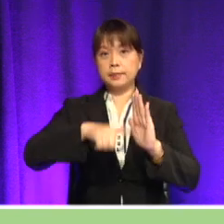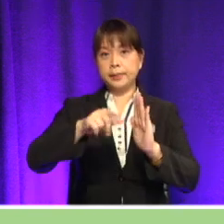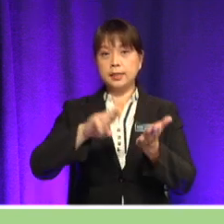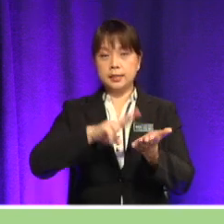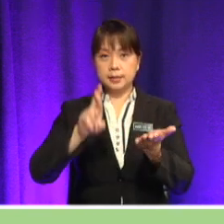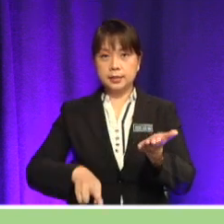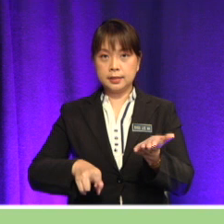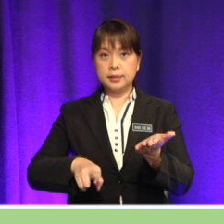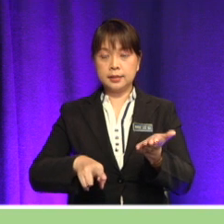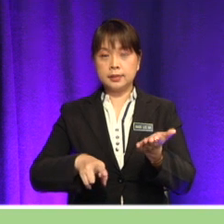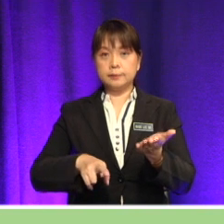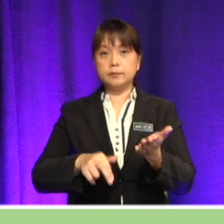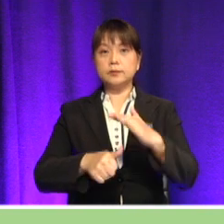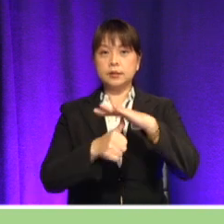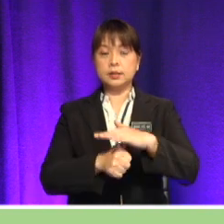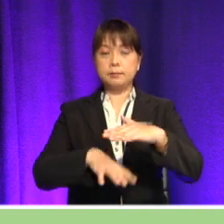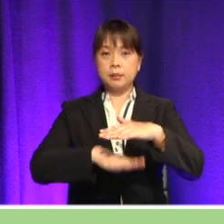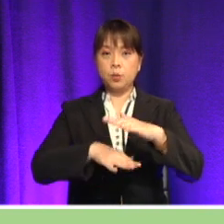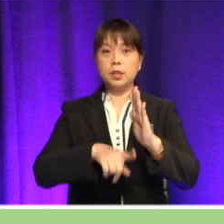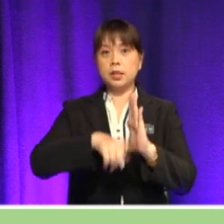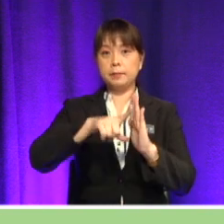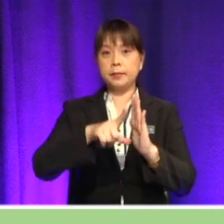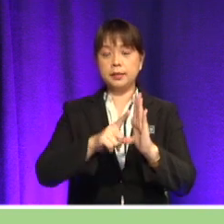menghasilkan daya angkat tepat